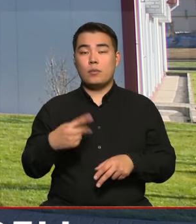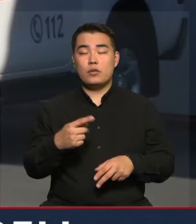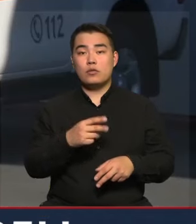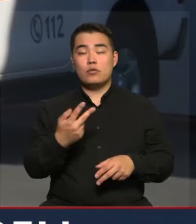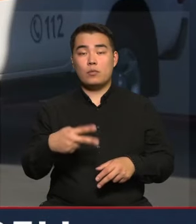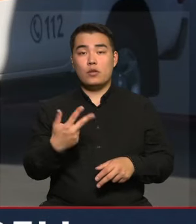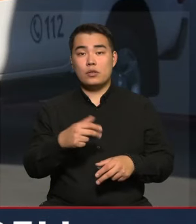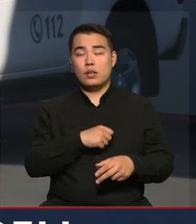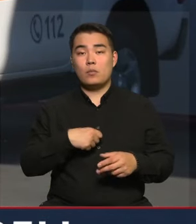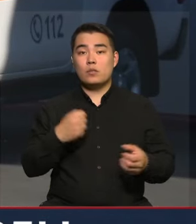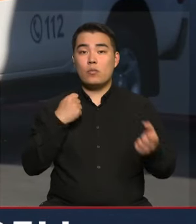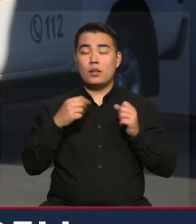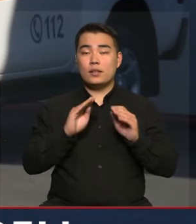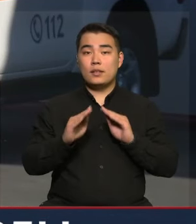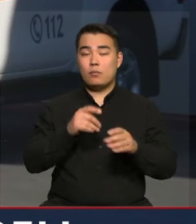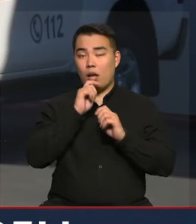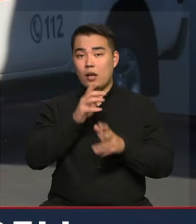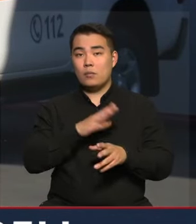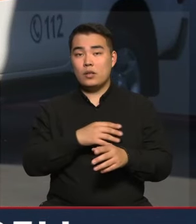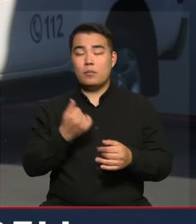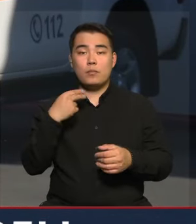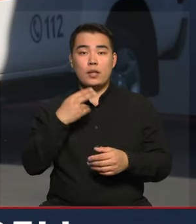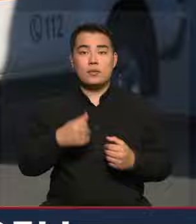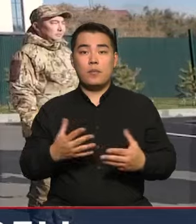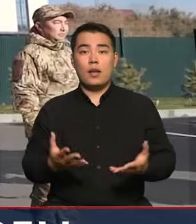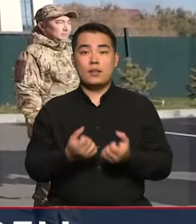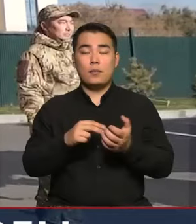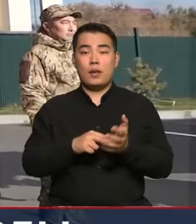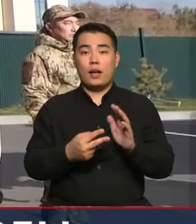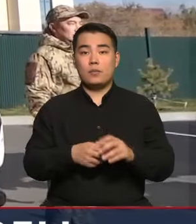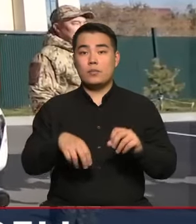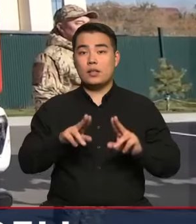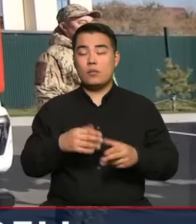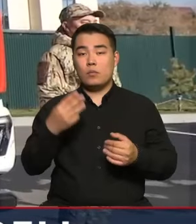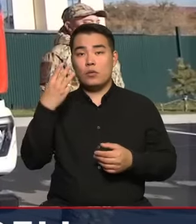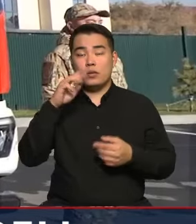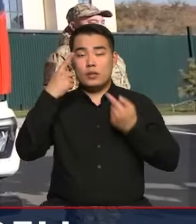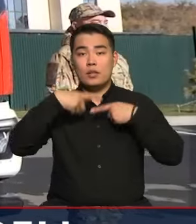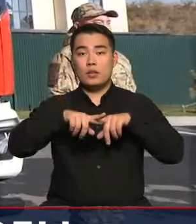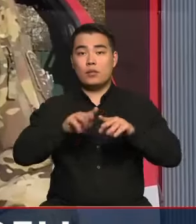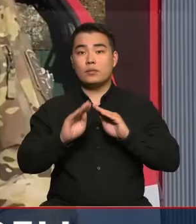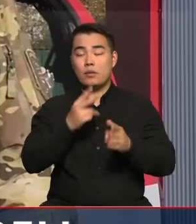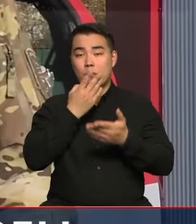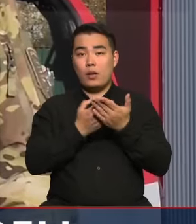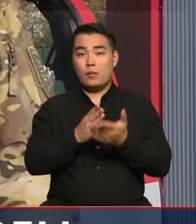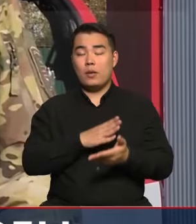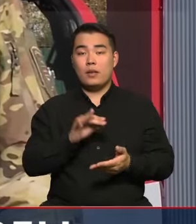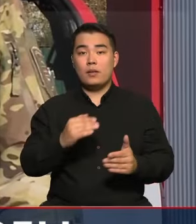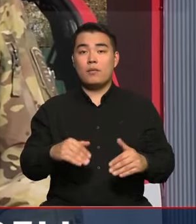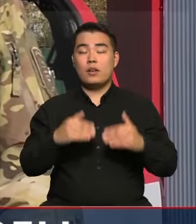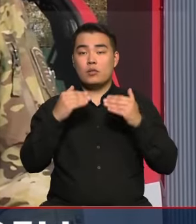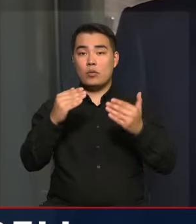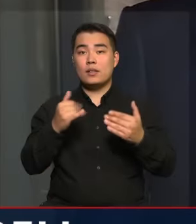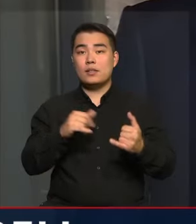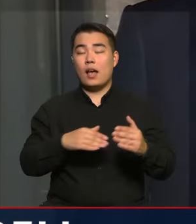өрт сөндіру бөліміне спорт жабдықтарын сыйға тартты. Президентке құтқару операцияларына арналған заманауи құралдар көрсетілді. Сонымен қатар биік